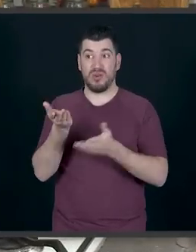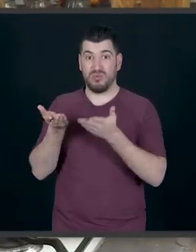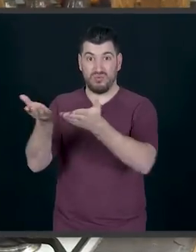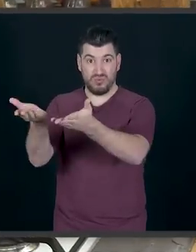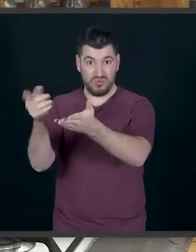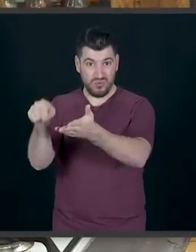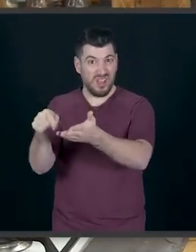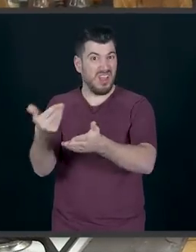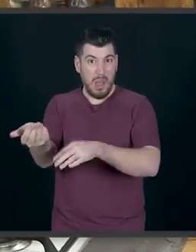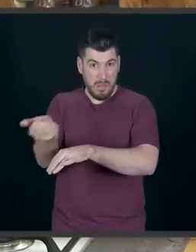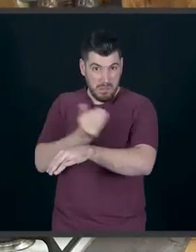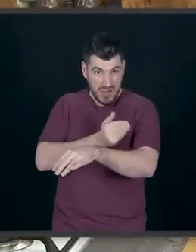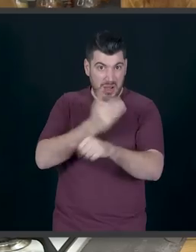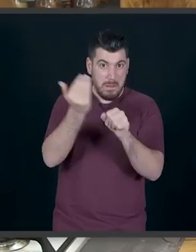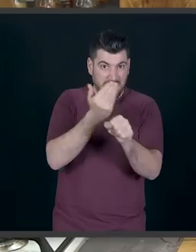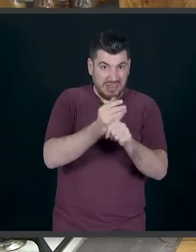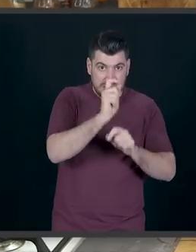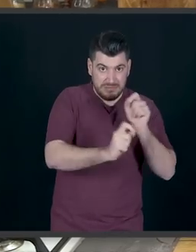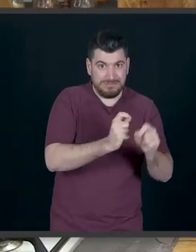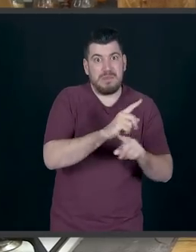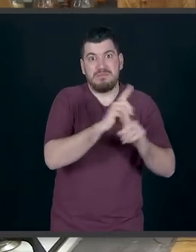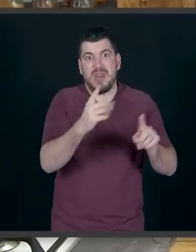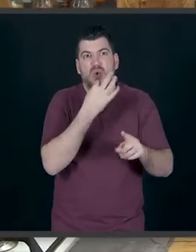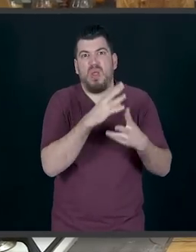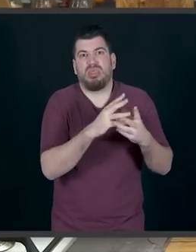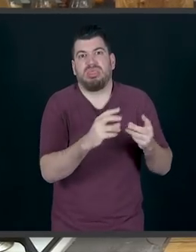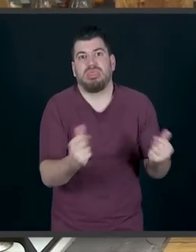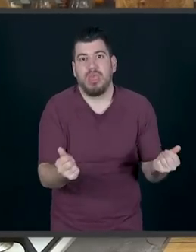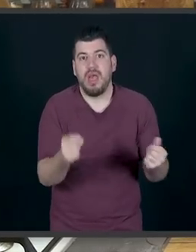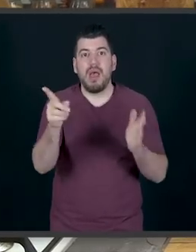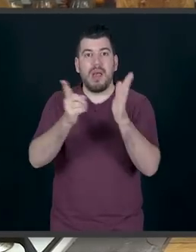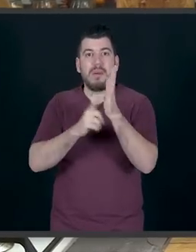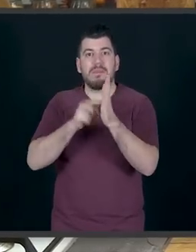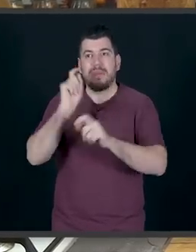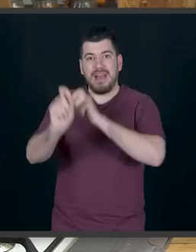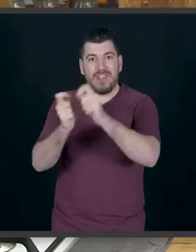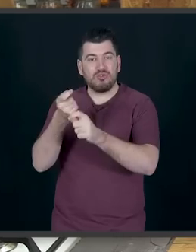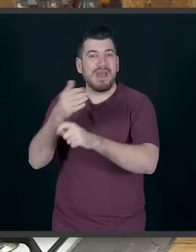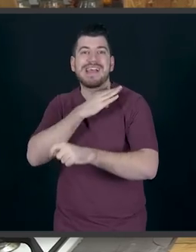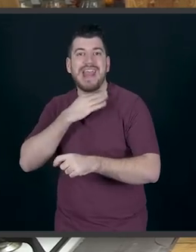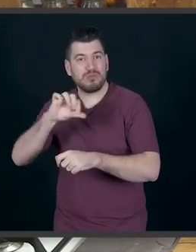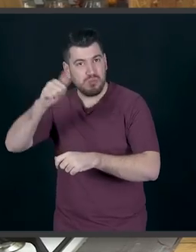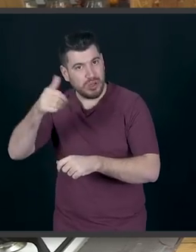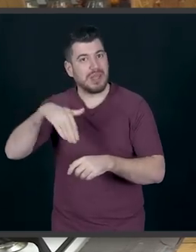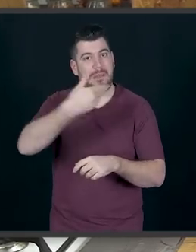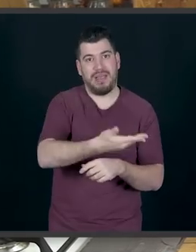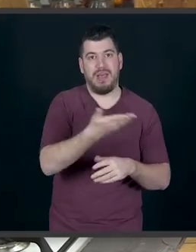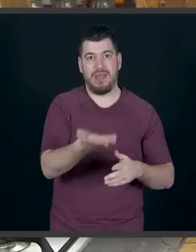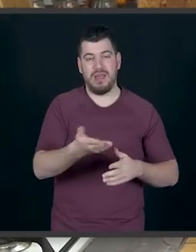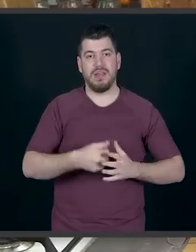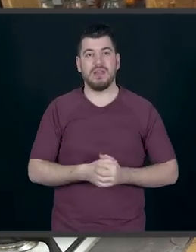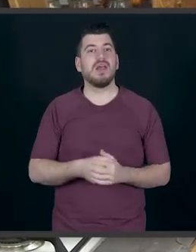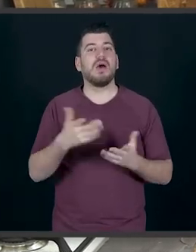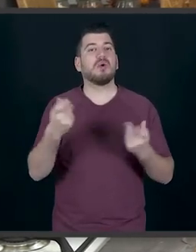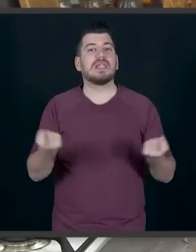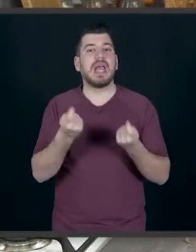δεν μπορούσαμε να βάλουμε τις πατάτες μέσα στην αρχή γιατί θα λιώνανε. Δεν μπορούσαμε να βγάζουμε το χοιρινό ενδιάμεσα και να βάζουμε πατάτες για να μην σας ταλαιπωρώ. Οπότε τι έκανα, πήρα και